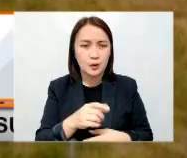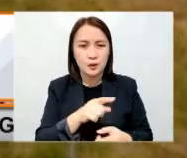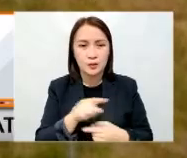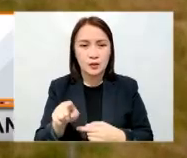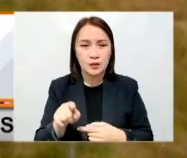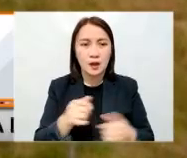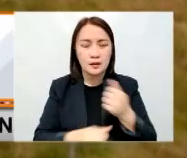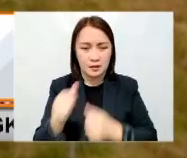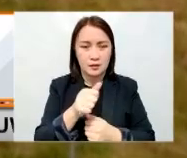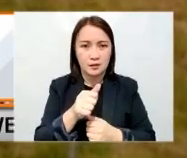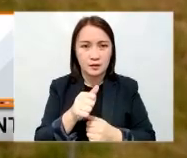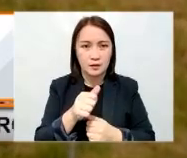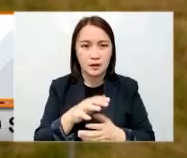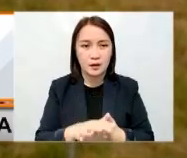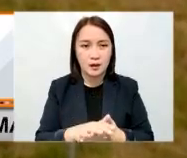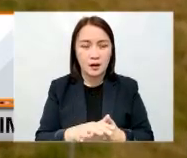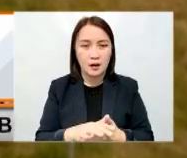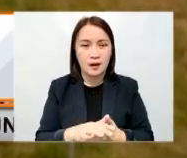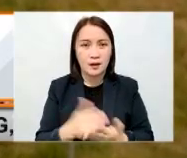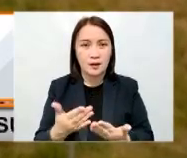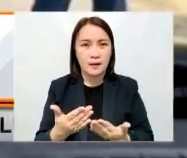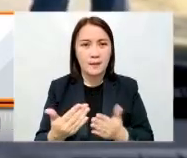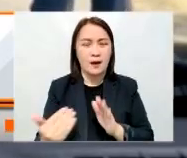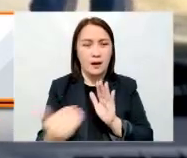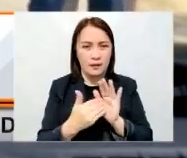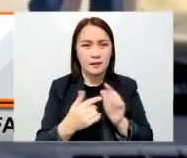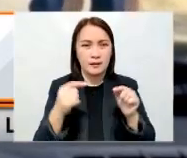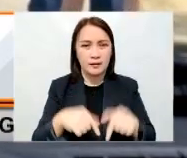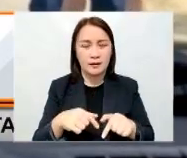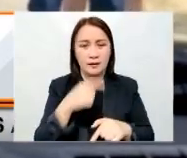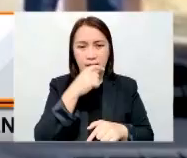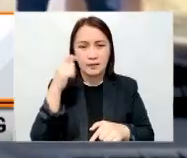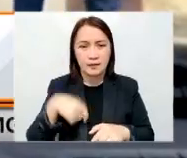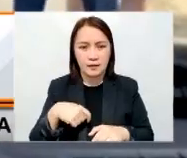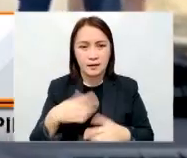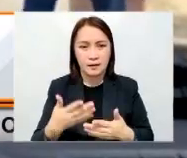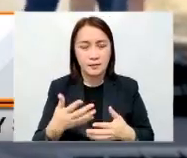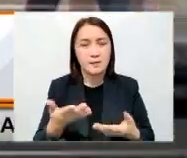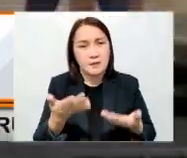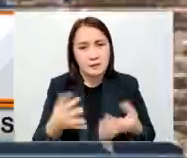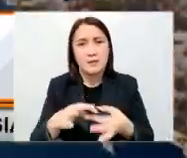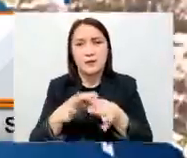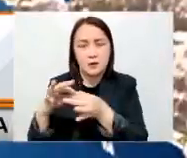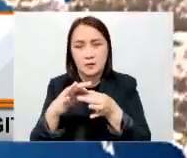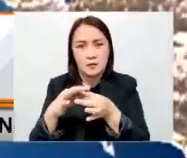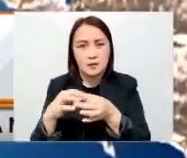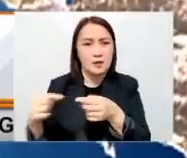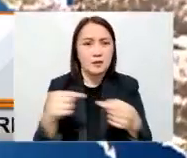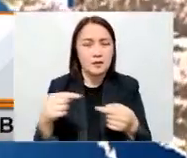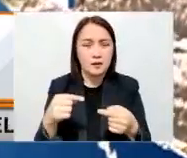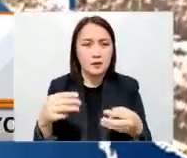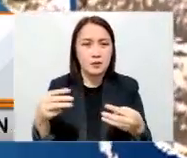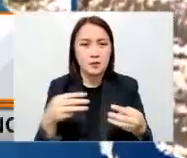rebelyon dahil sa umunoy pag-atake sa kanila ng puwersa ng Russia kahit na magkakampi sila sa gyera kontra Ukraine. Inukupan ng